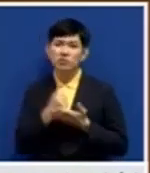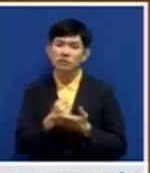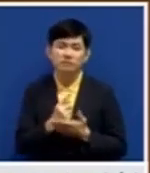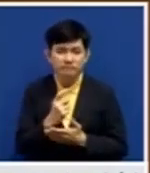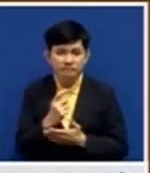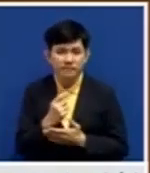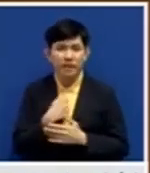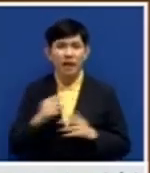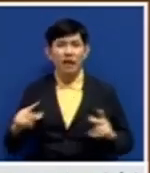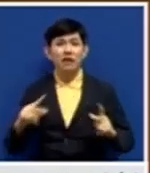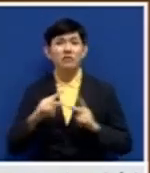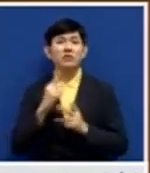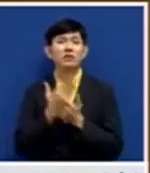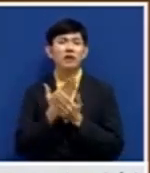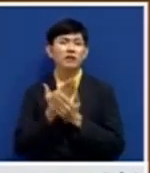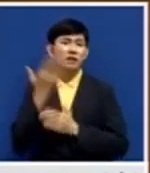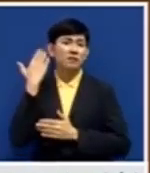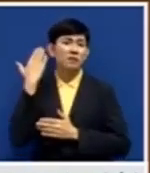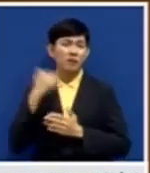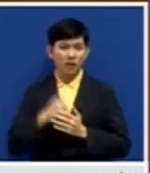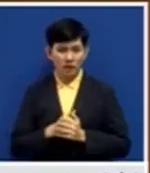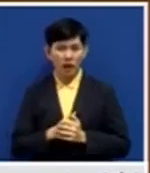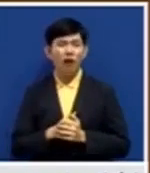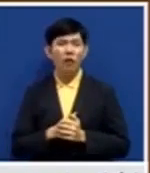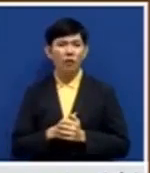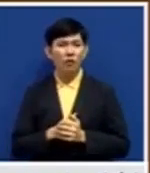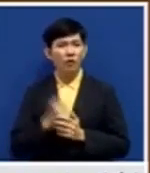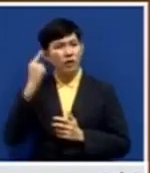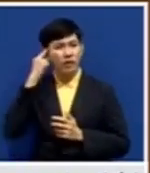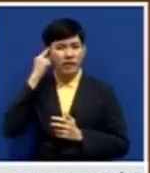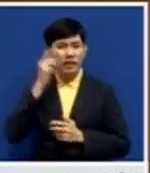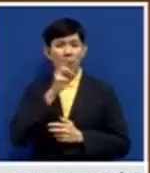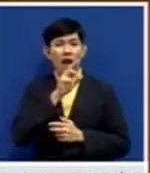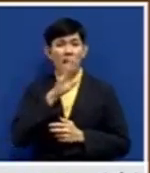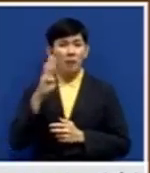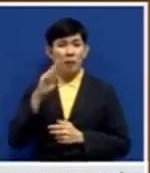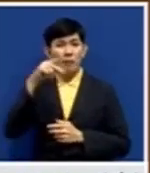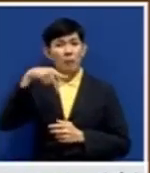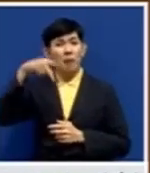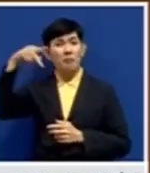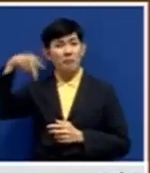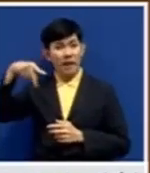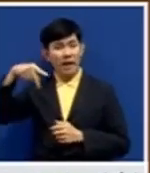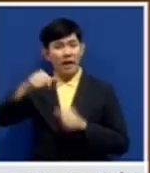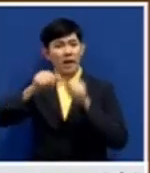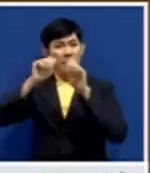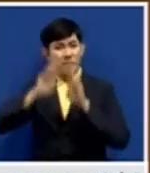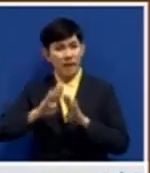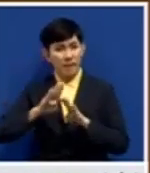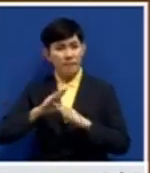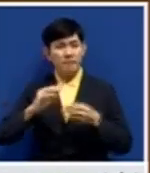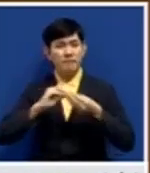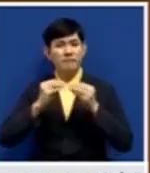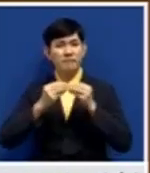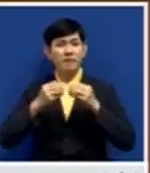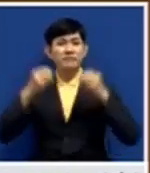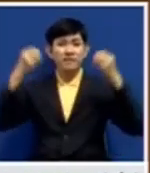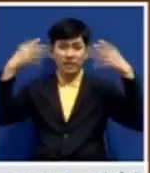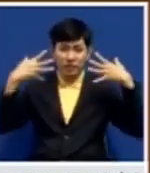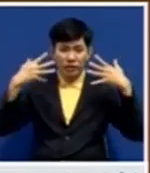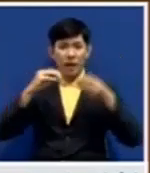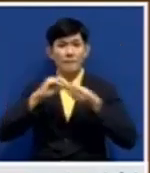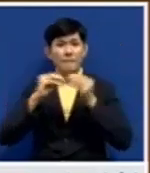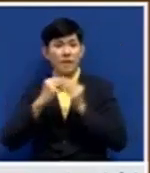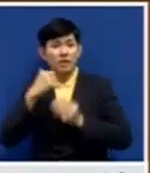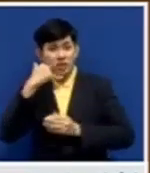ทรวงการคลังในขณะนั้นก็สร้างระบบพร้อมเพย์ขึ้นมาพร้อมเพย์มันมีประโยชน์สองอย่าง